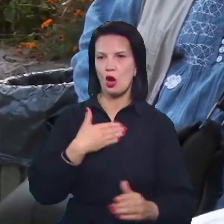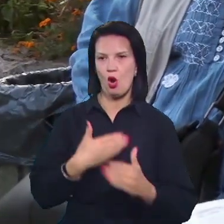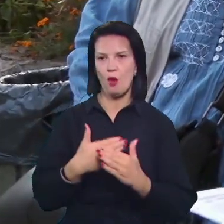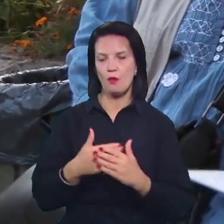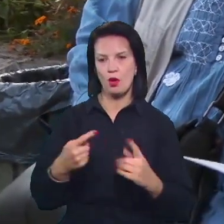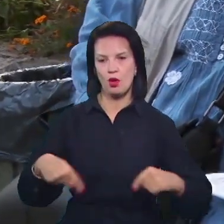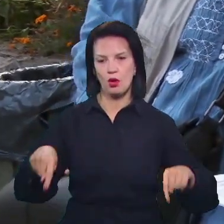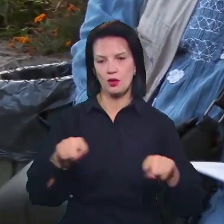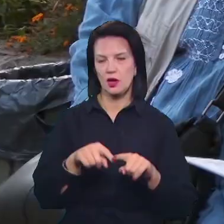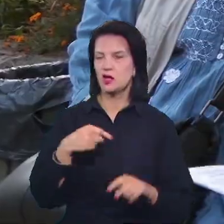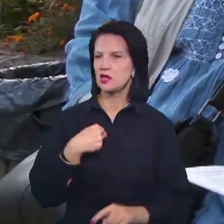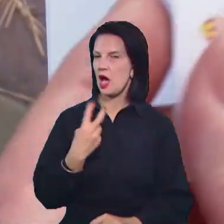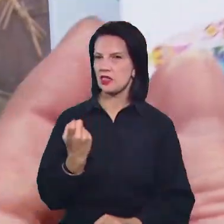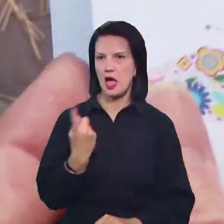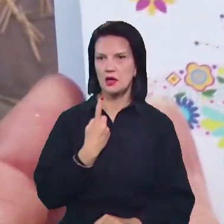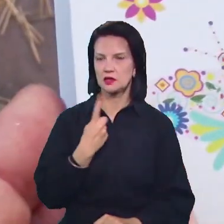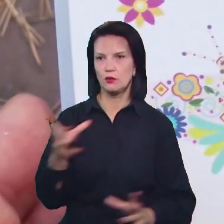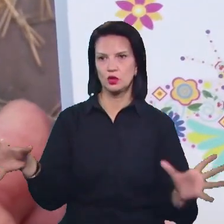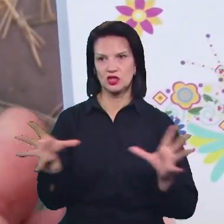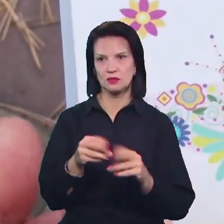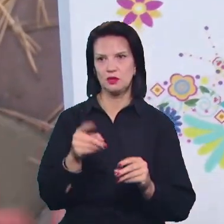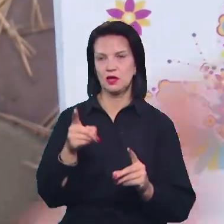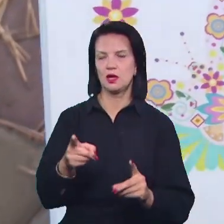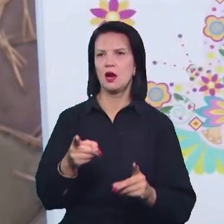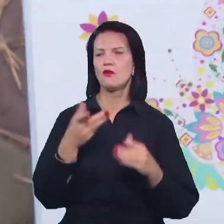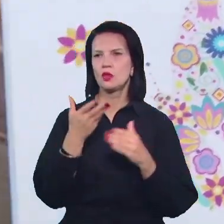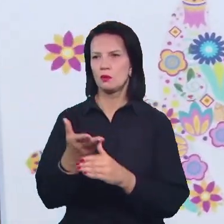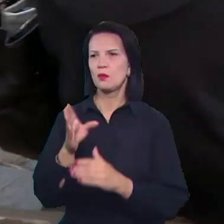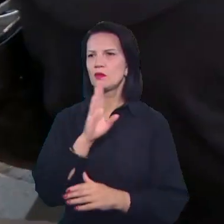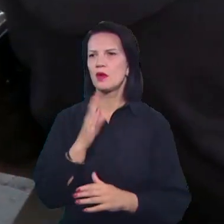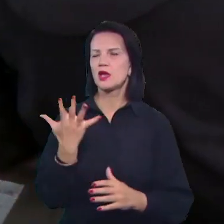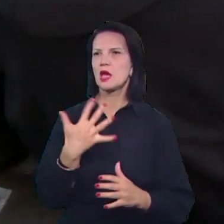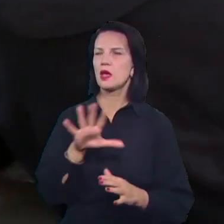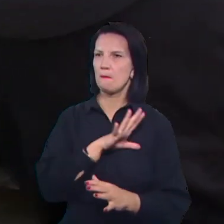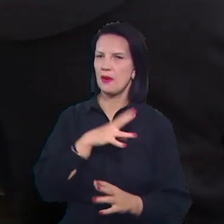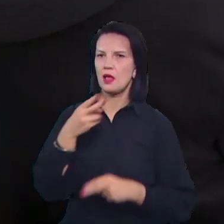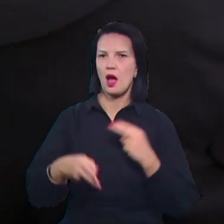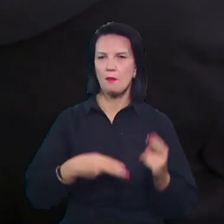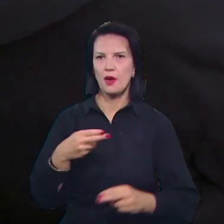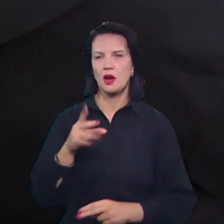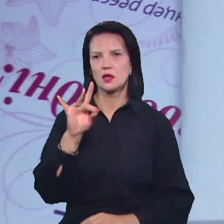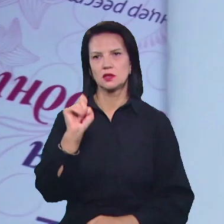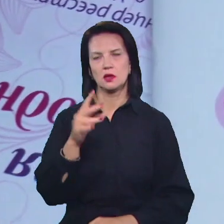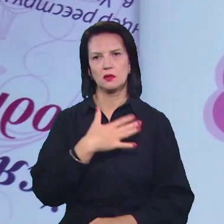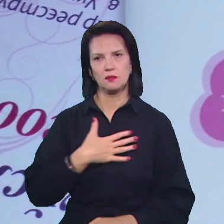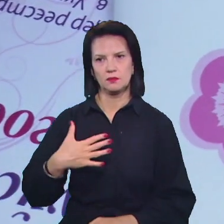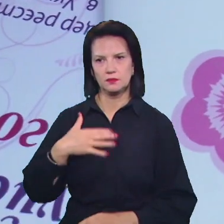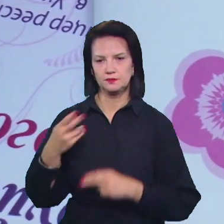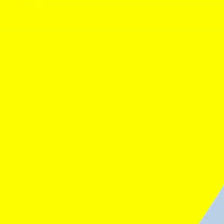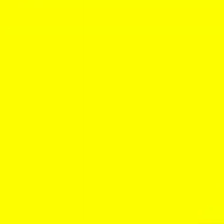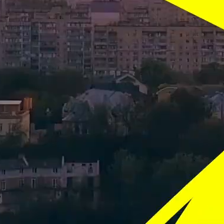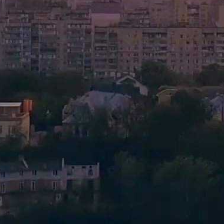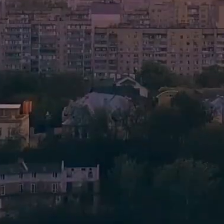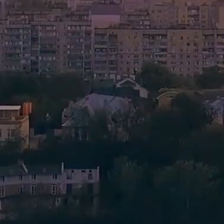сама». Вони спільно із пані Ольгою надихають жінок, які перенесли операцію раку молочної залози, боротись за своє здоров'я та